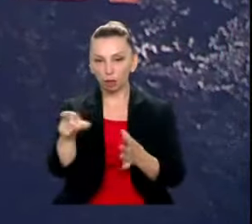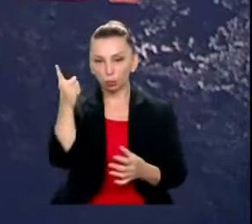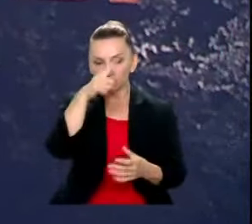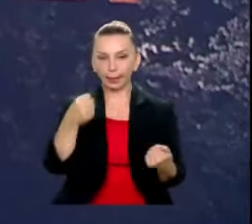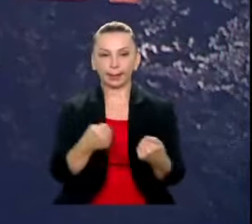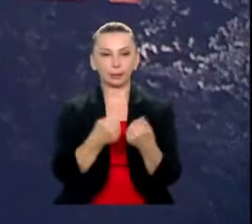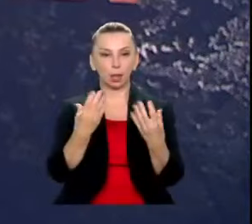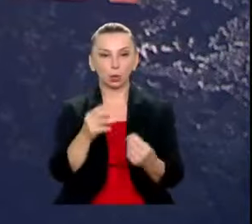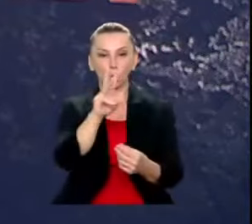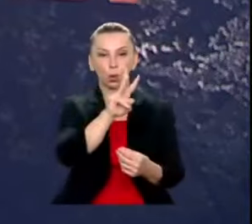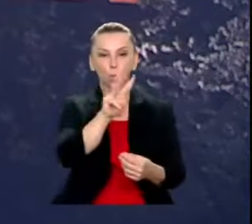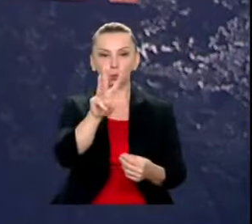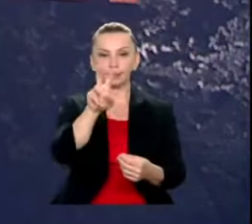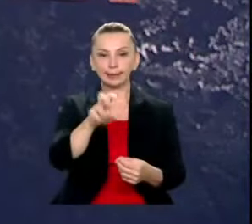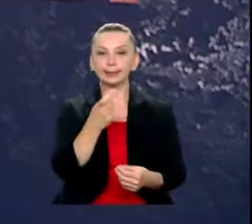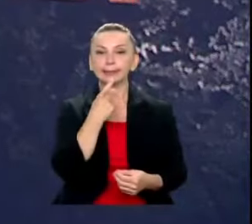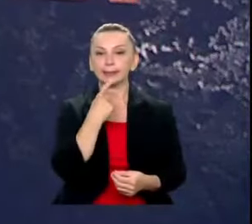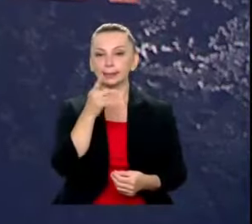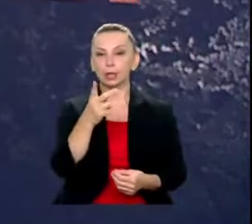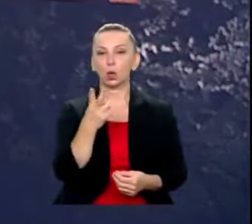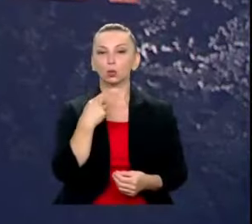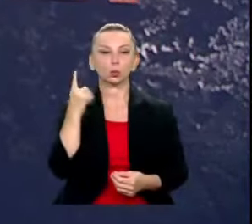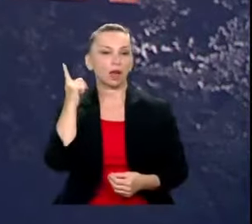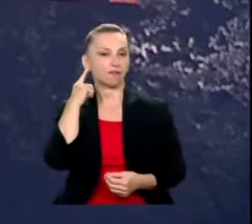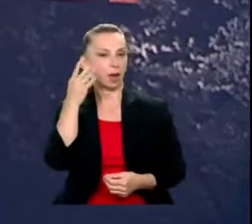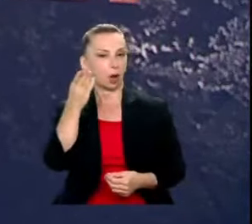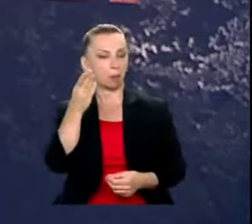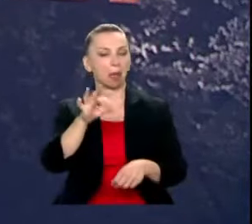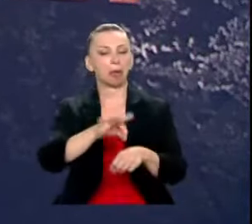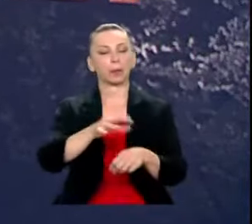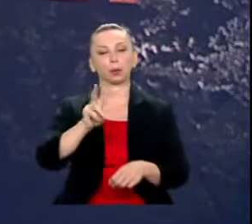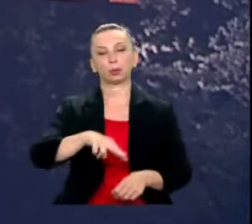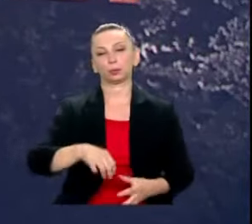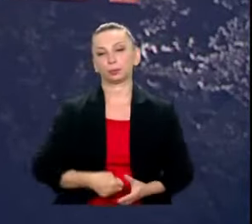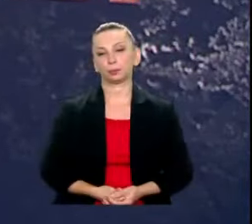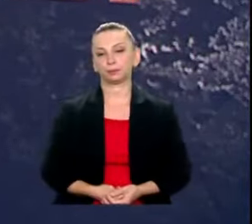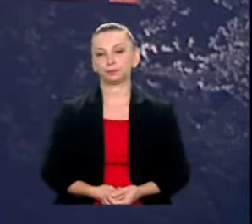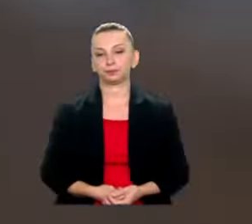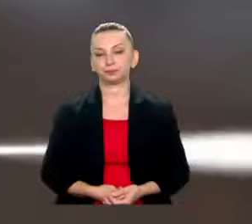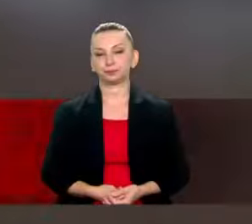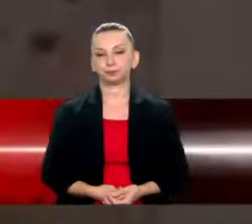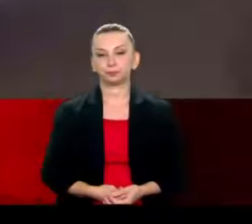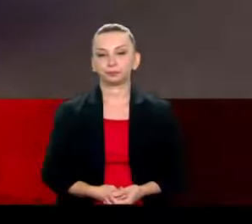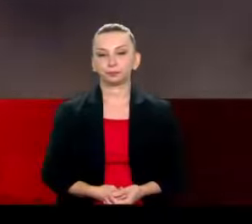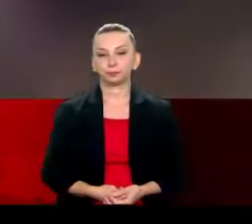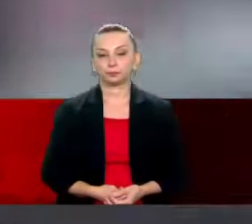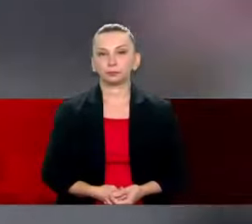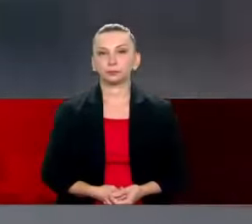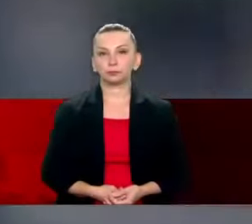kaza yaptı. 37-38 yaşındaki Rus fenomen olay yerinde hayatını kaybetti.